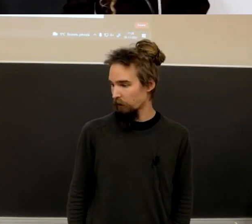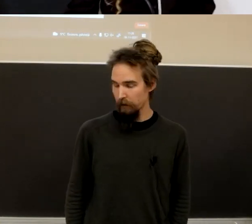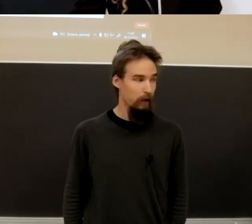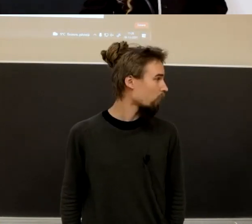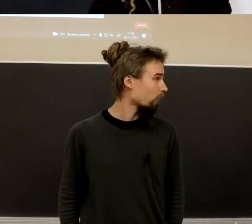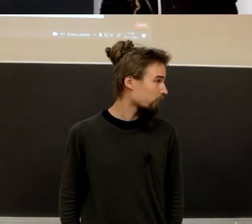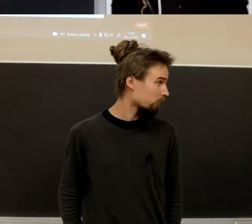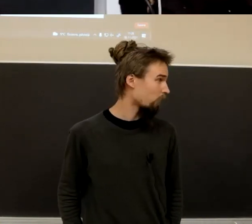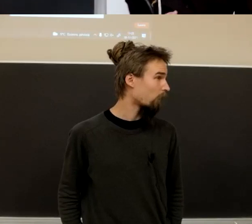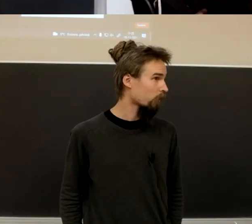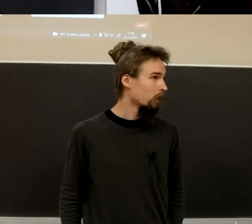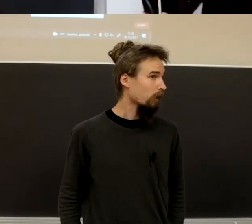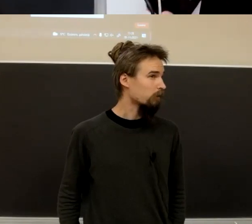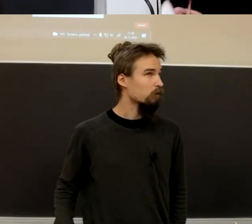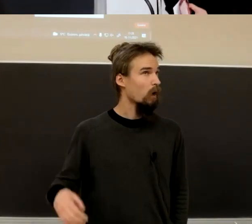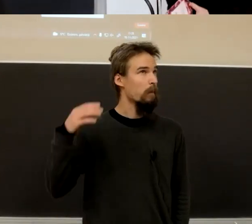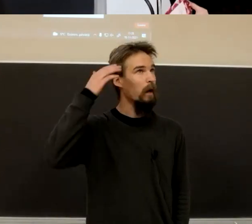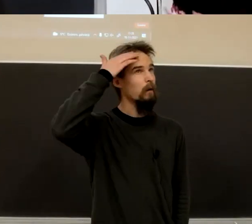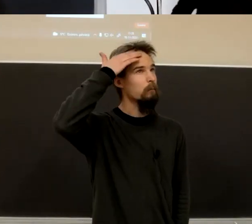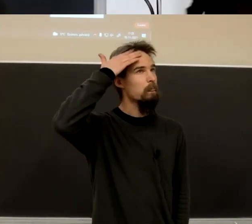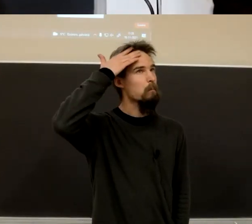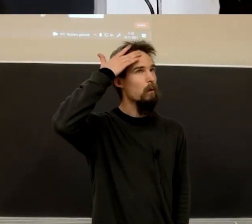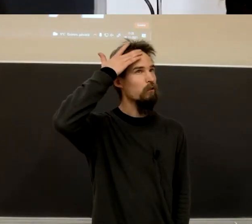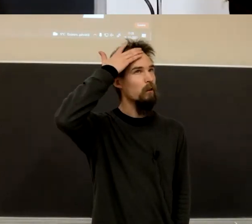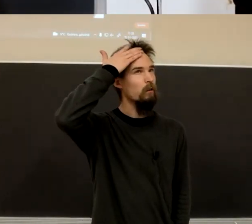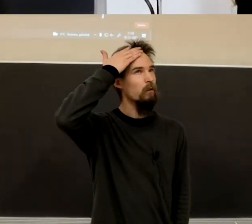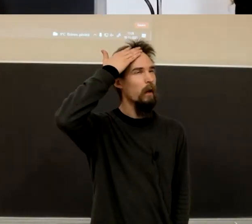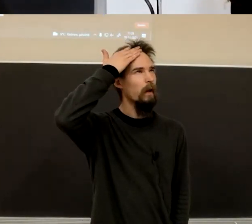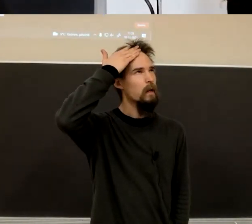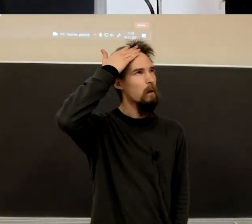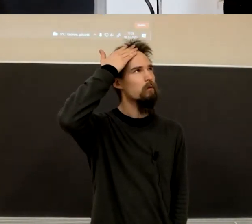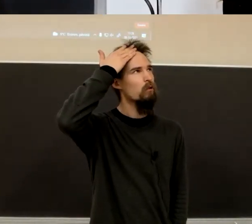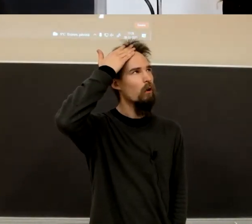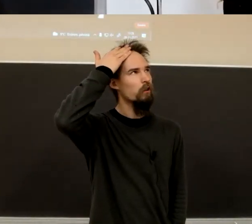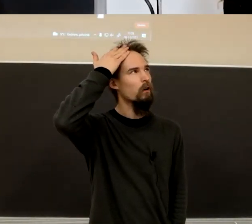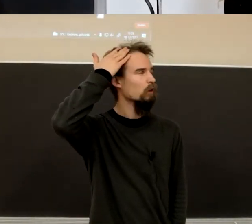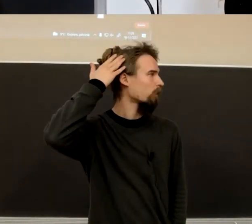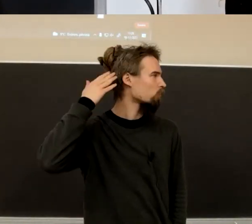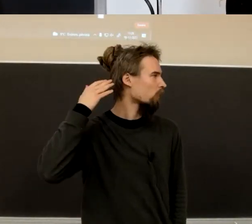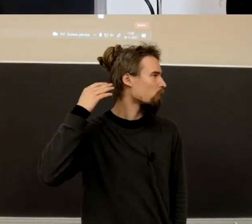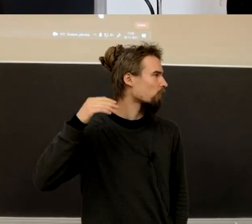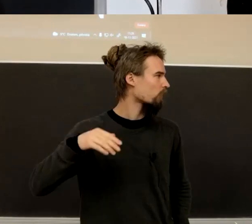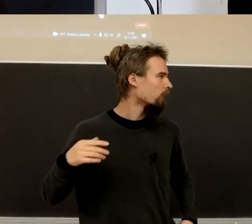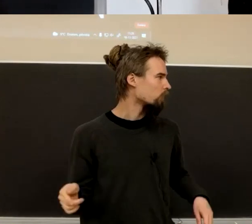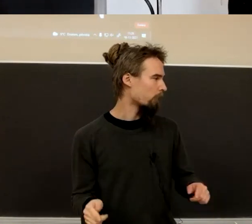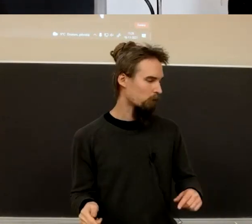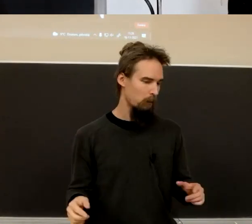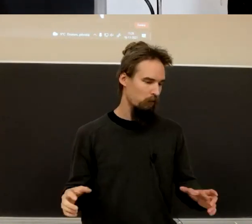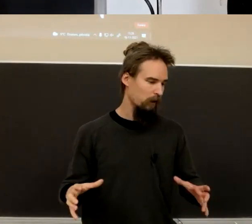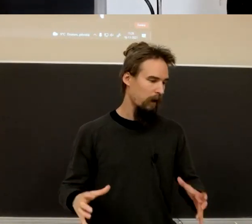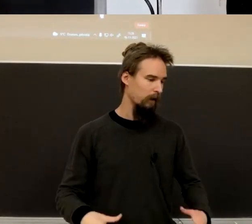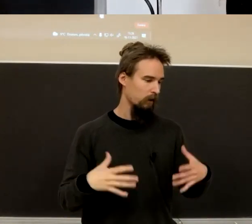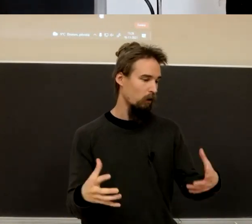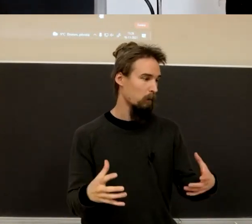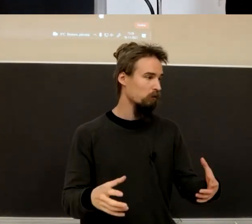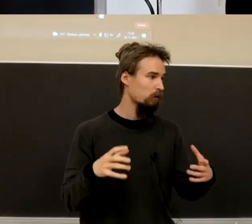voin sanoa vielä ihan lyhyesti, että on kans, tai siis tulee mieleen myös, että on ehkä enemmän psykooseja koskevassa tutkimuksessa törmännyt tämmöiseen,